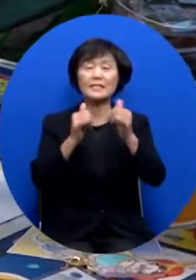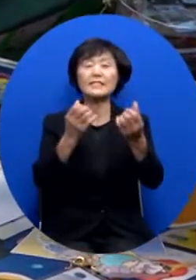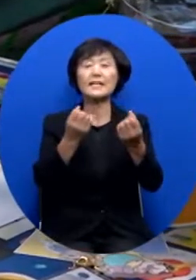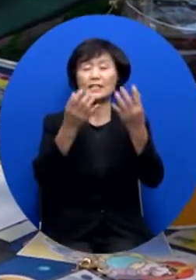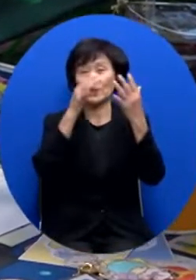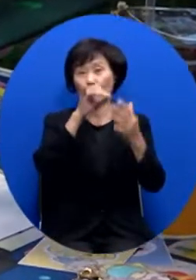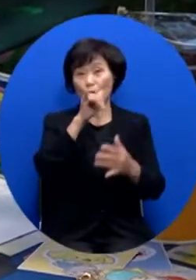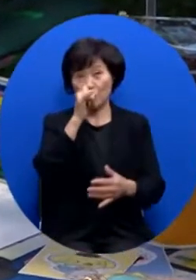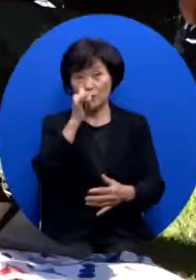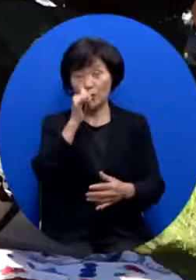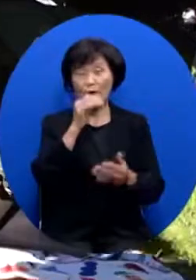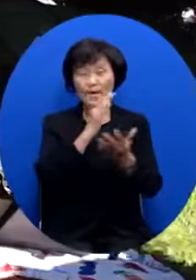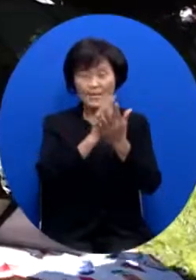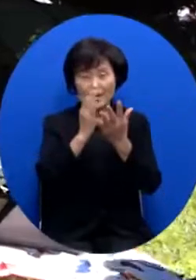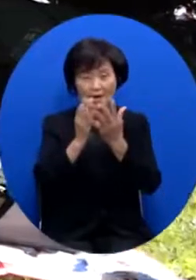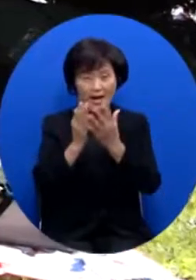백진주 교수 등 다양한 무대가 펼쳐졌습니다